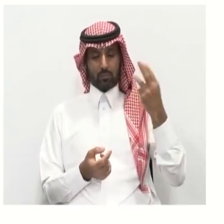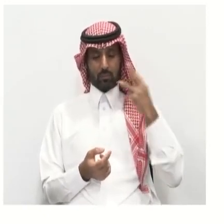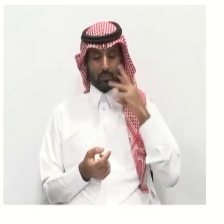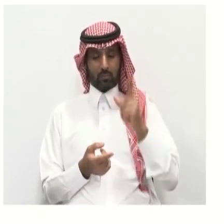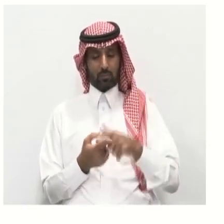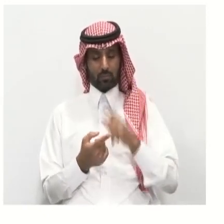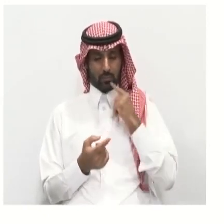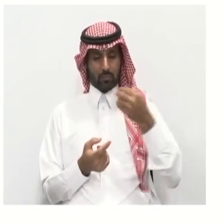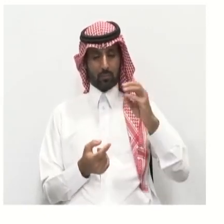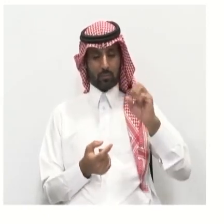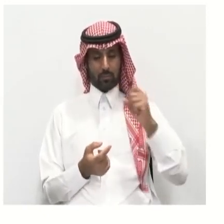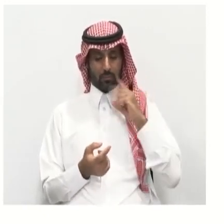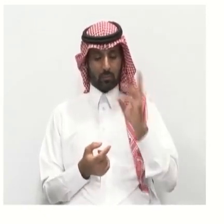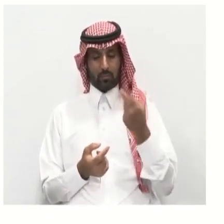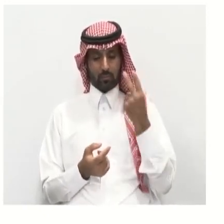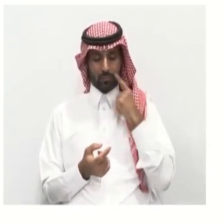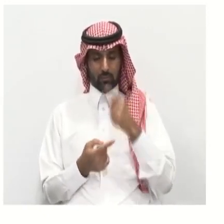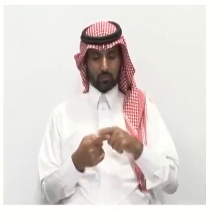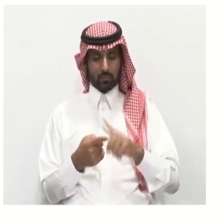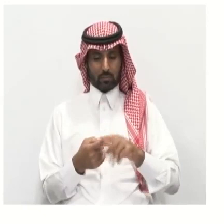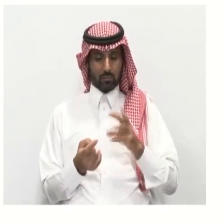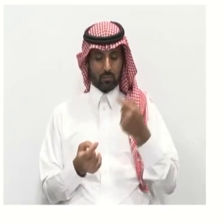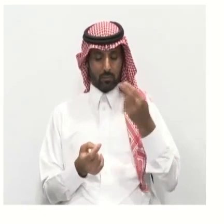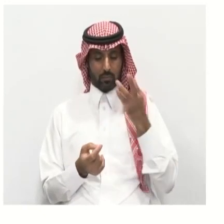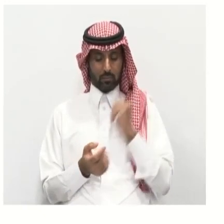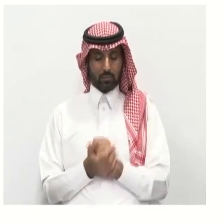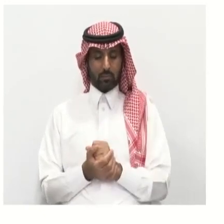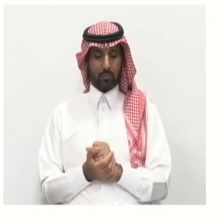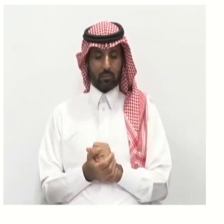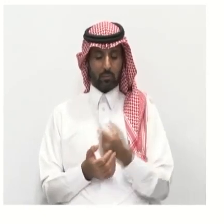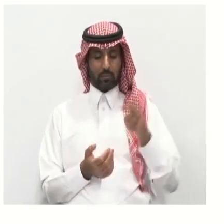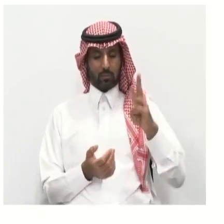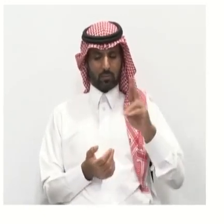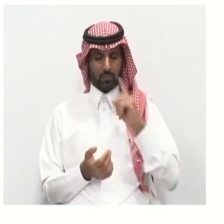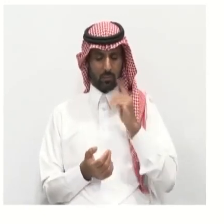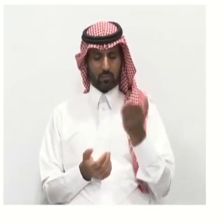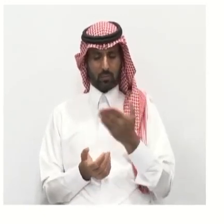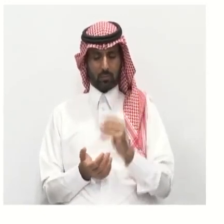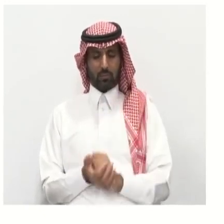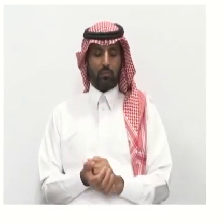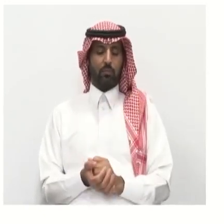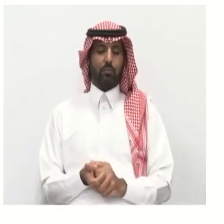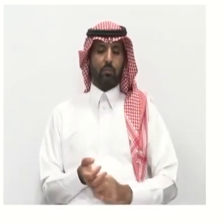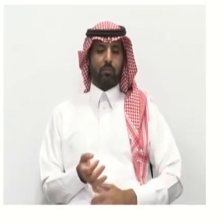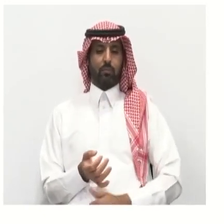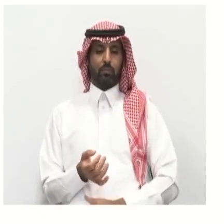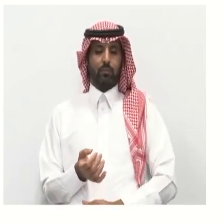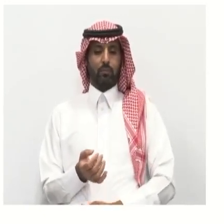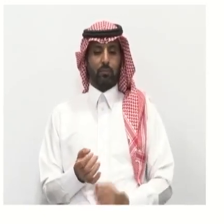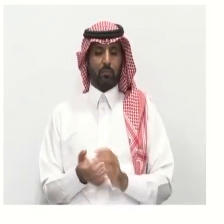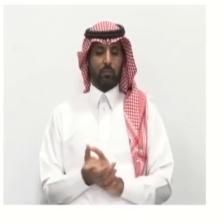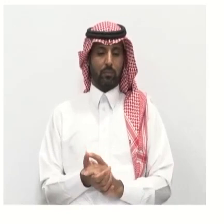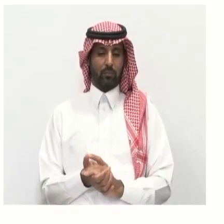co2 زائد 2nh اتش ف بيار هذا بالنسبه لايش بالنسبه لمعادله